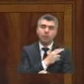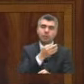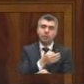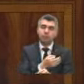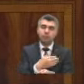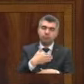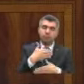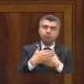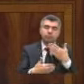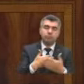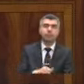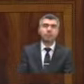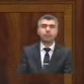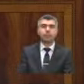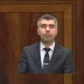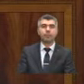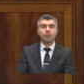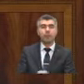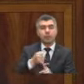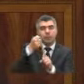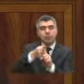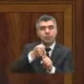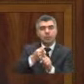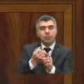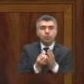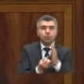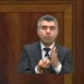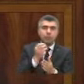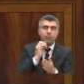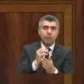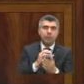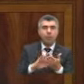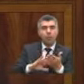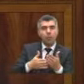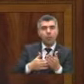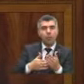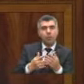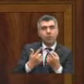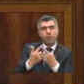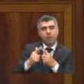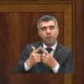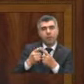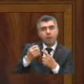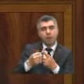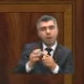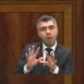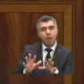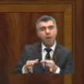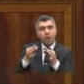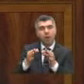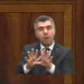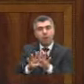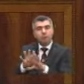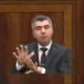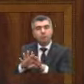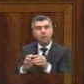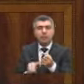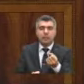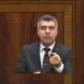الخدمات من خلال نهج مقاربة مندمجة لتدبير مكونات الدعم